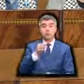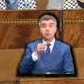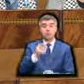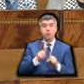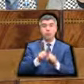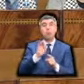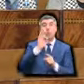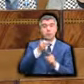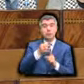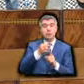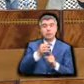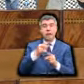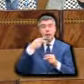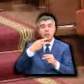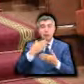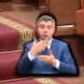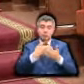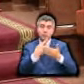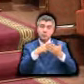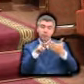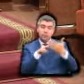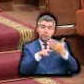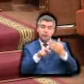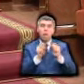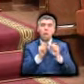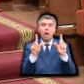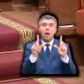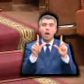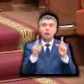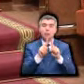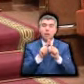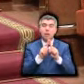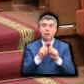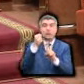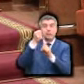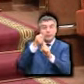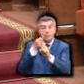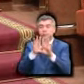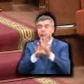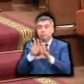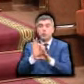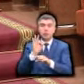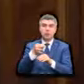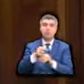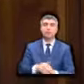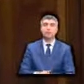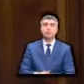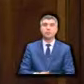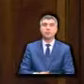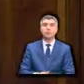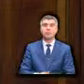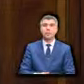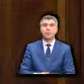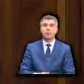بمسؤولية على مستوى الخطاب من جهة، وبوضوح من جهة أخرى على مستوى الممارسة والفعل. فهنبدأ